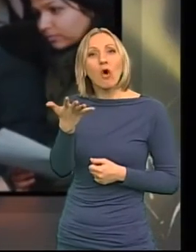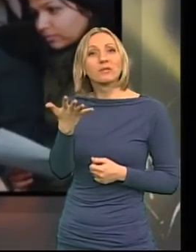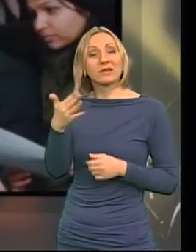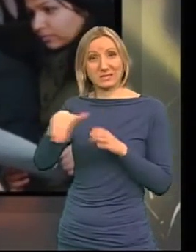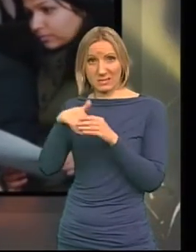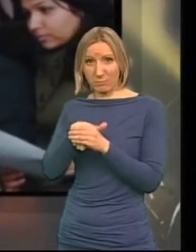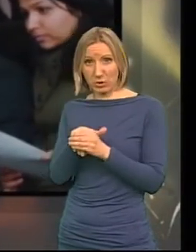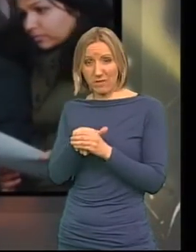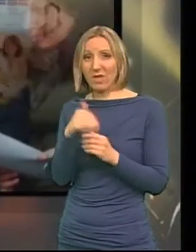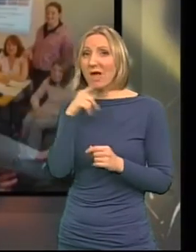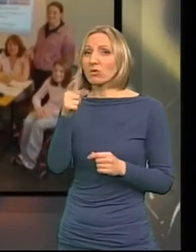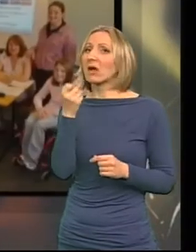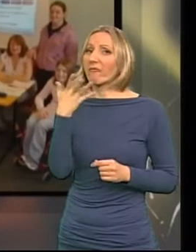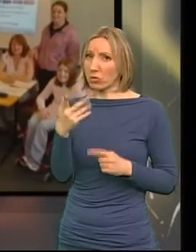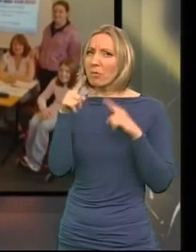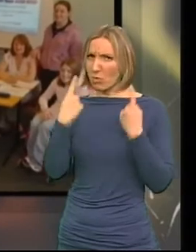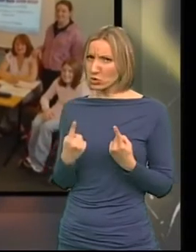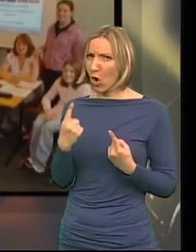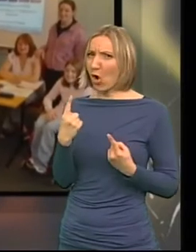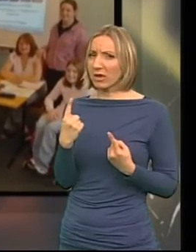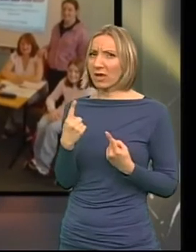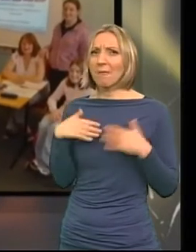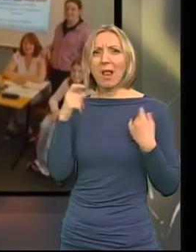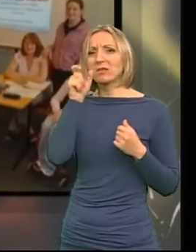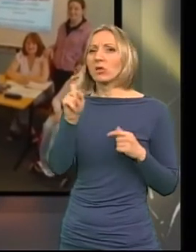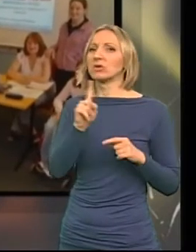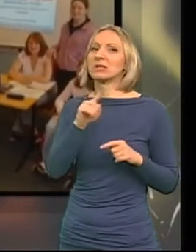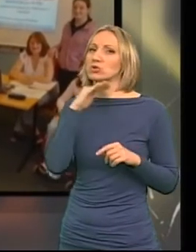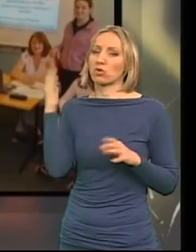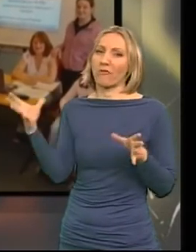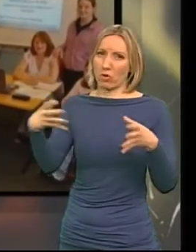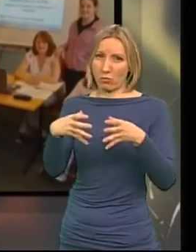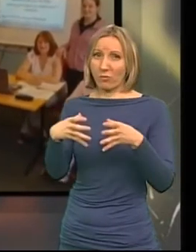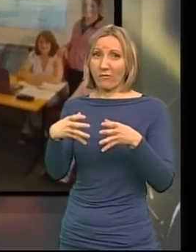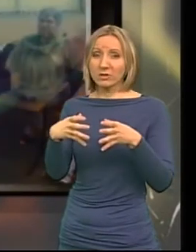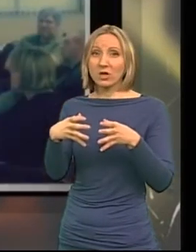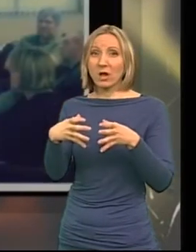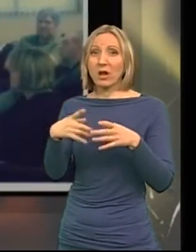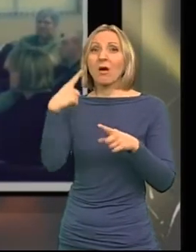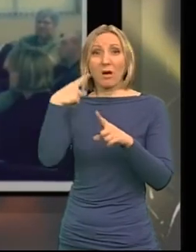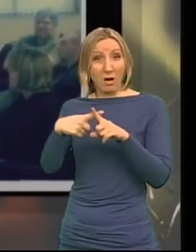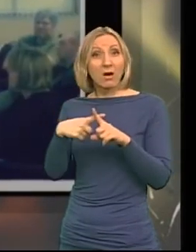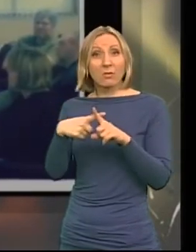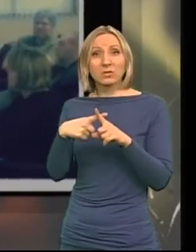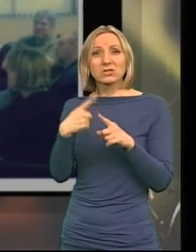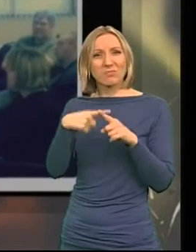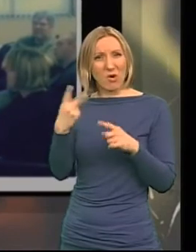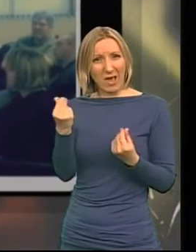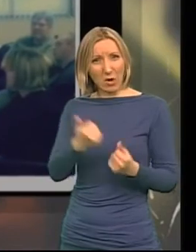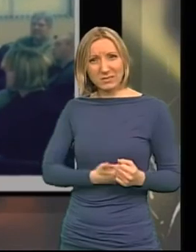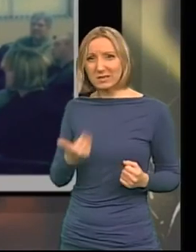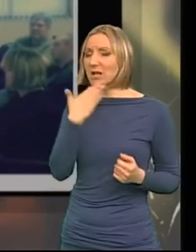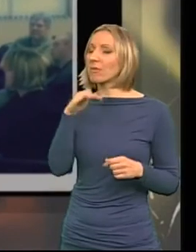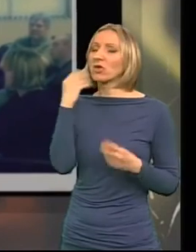zapošljavanje. Iako takve kvote često postoje, mladi ljudi nisu dovoljno obuhvaćeni. Uz to, evidentno je da zbog ekonomske krize nema